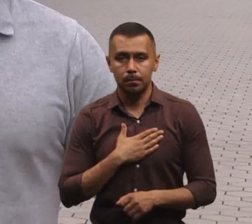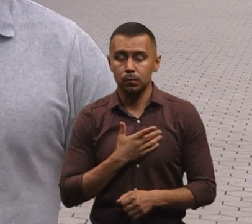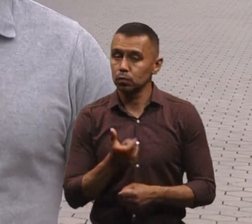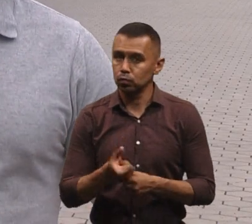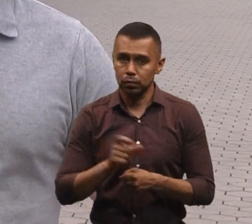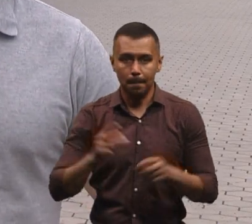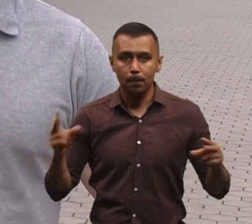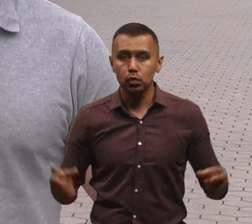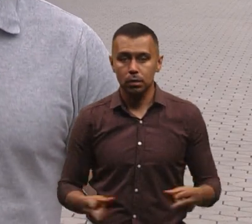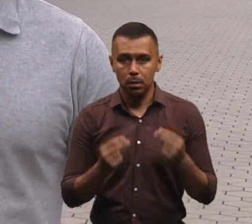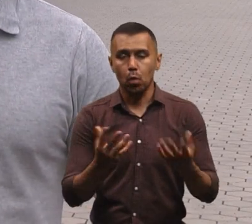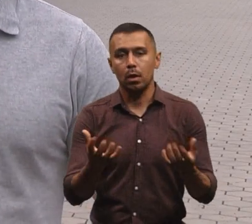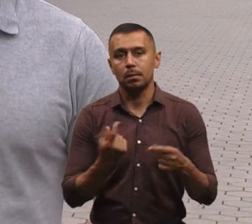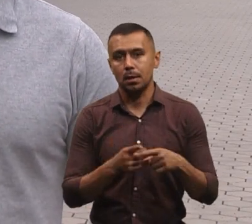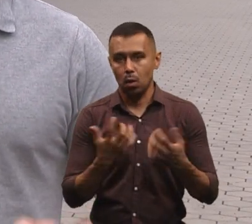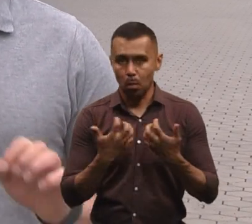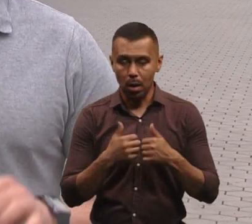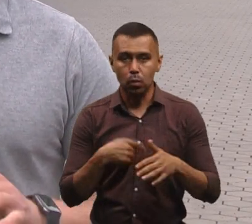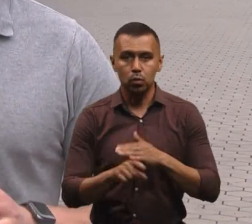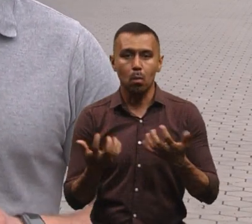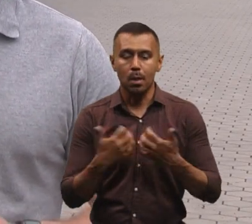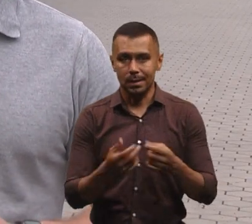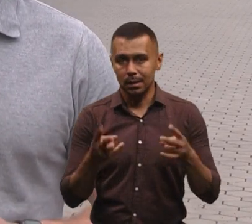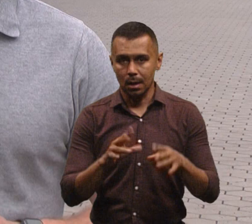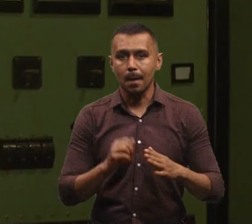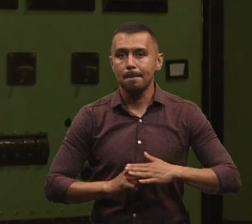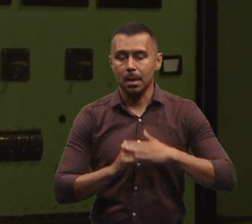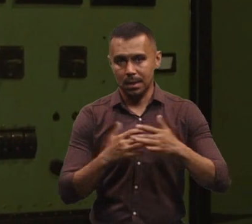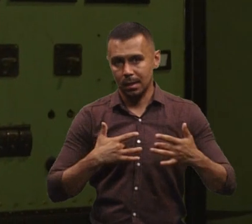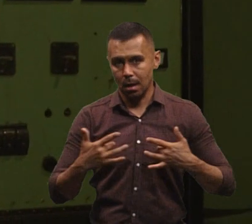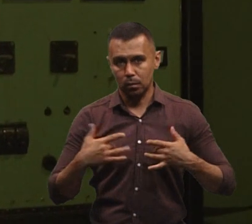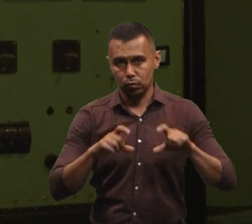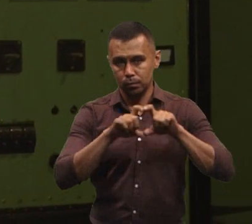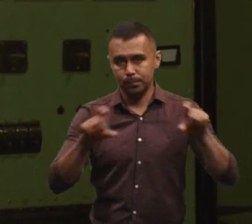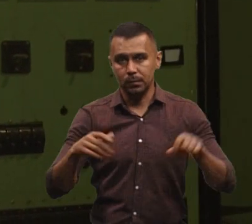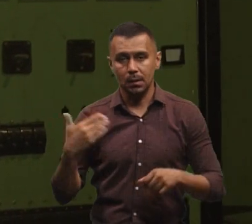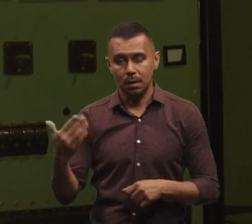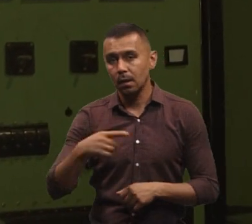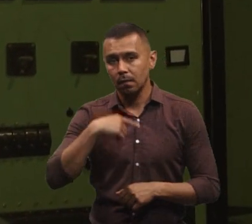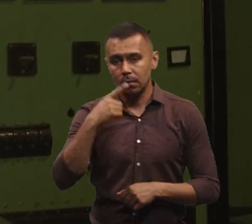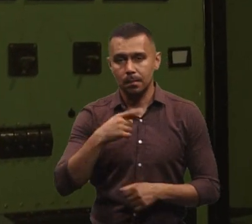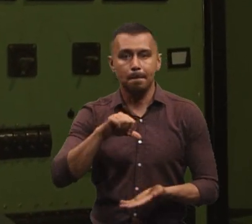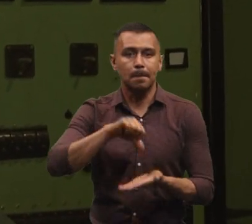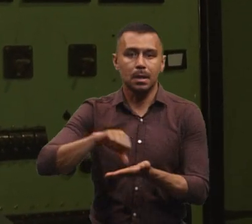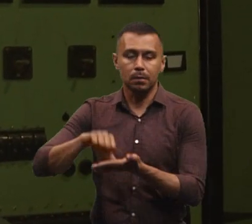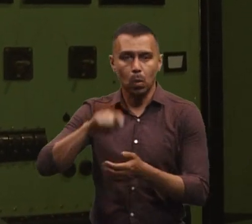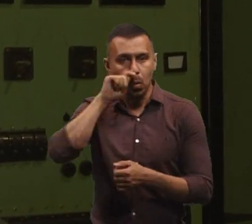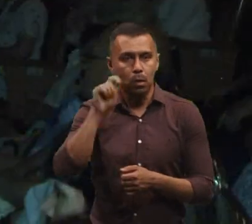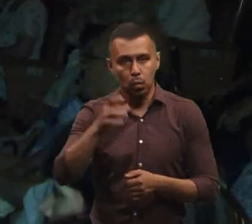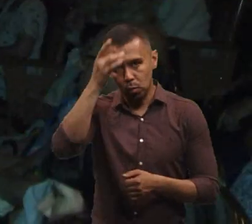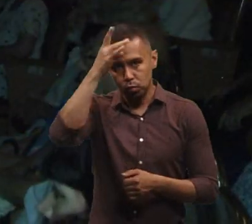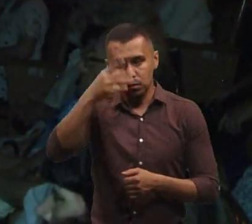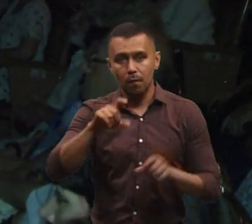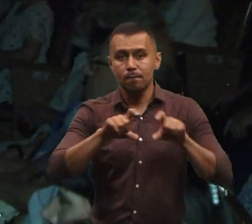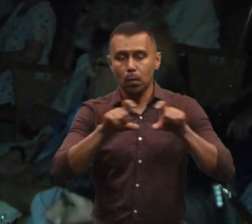надзвичайно пощастило отримати це обладнання, тому що обладнання залишається на базі театру. За словами Любомира Покотило, представники Українського